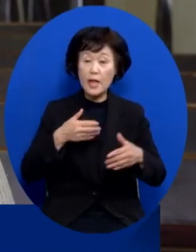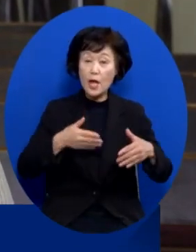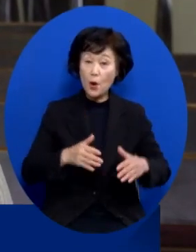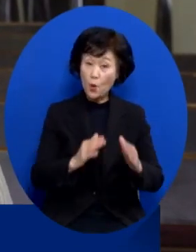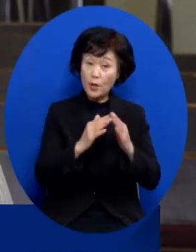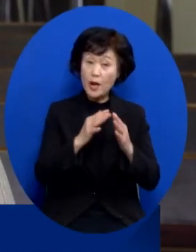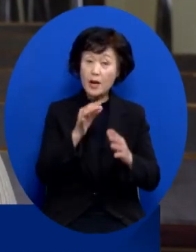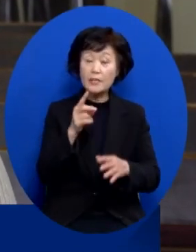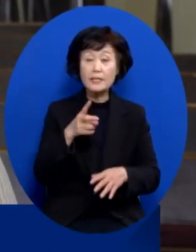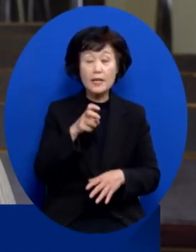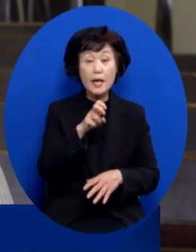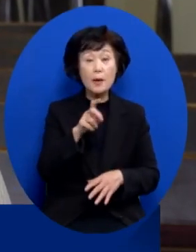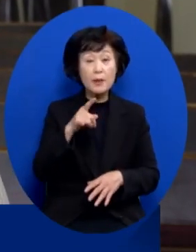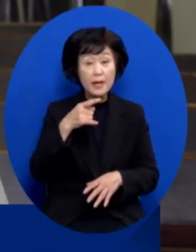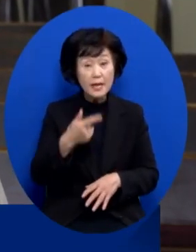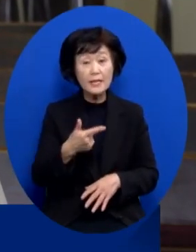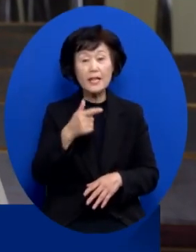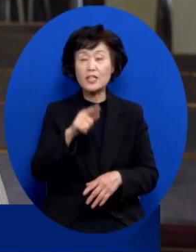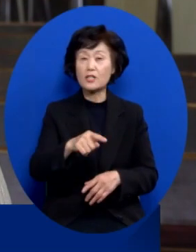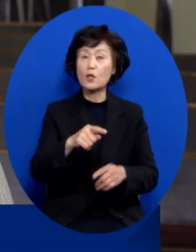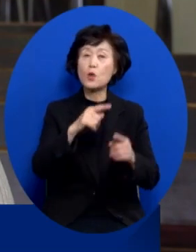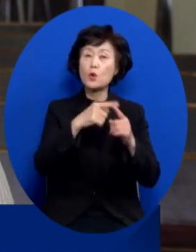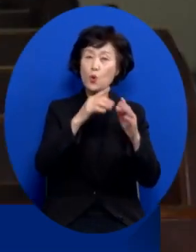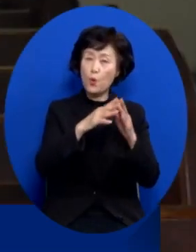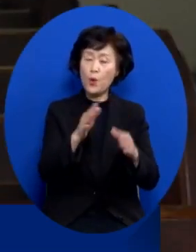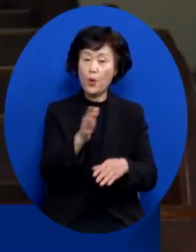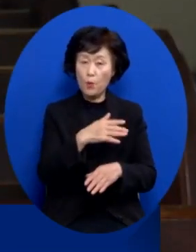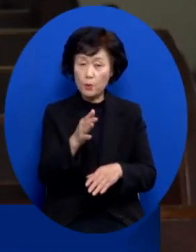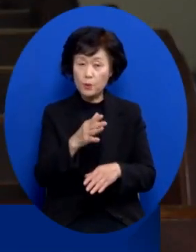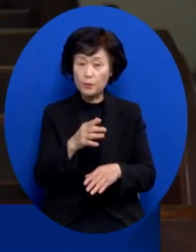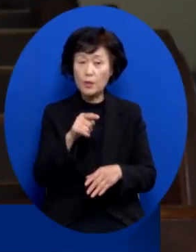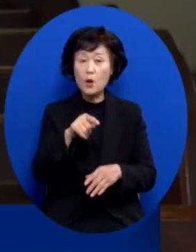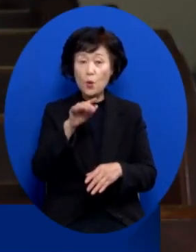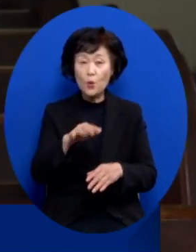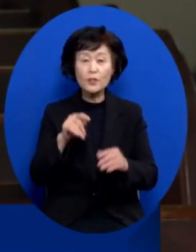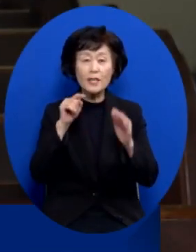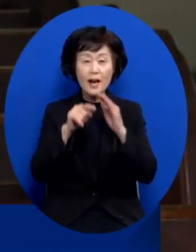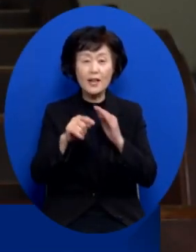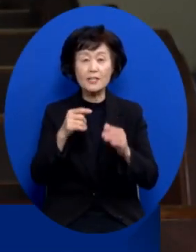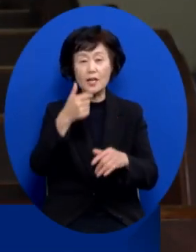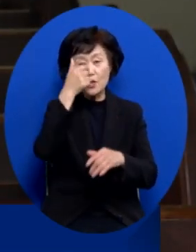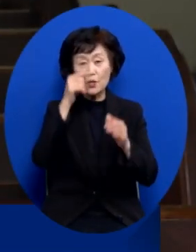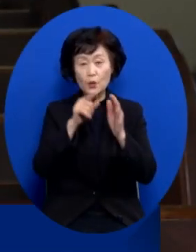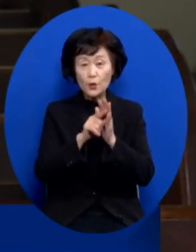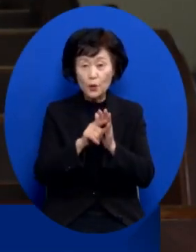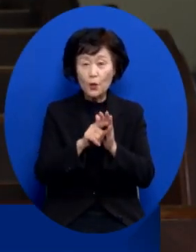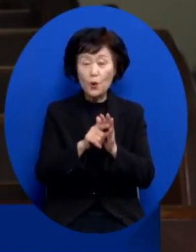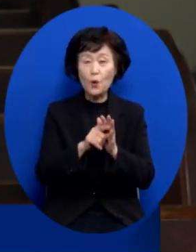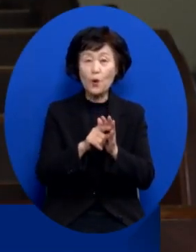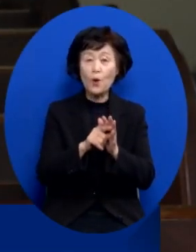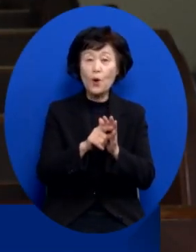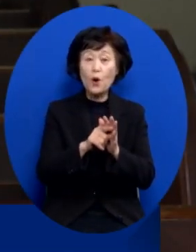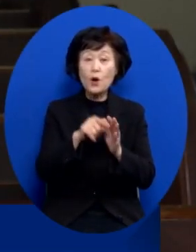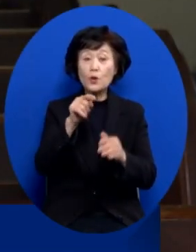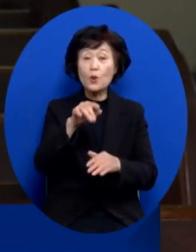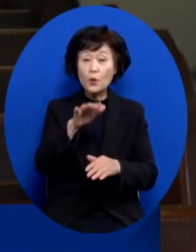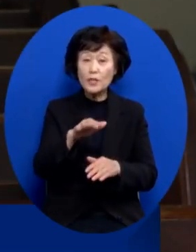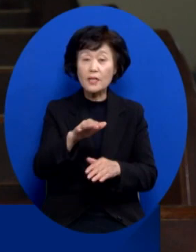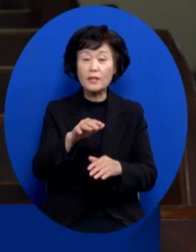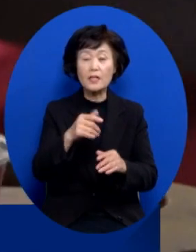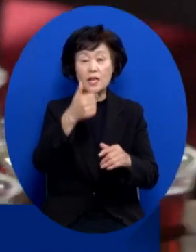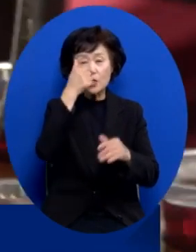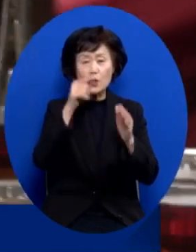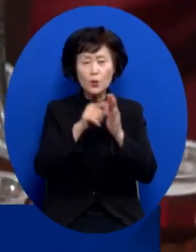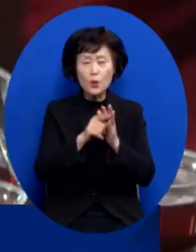And my vision would be to build a church back in Yemen. They hate Christianity and Christians. So my vision for them is to